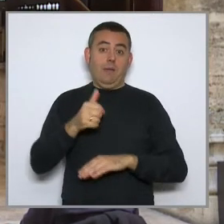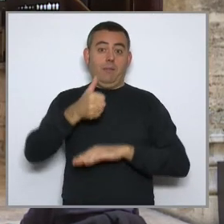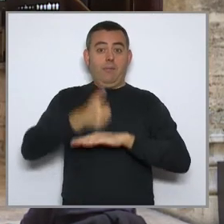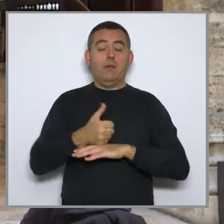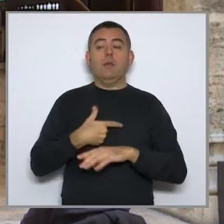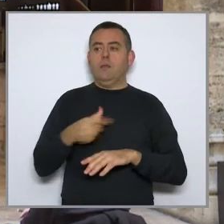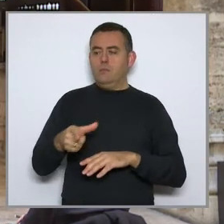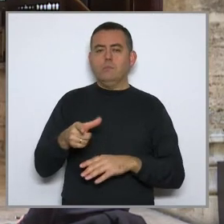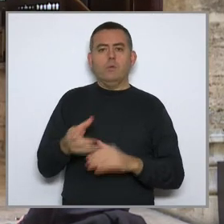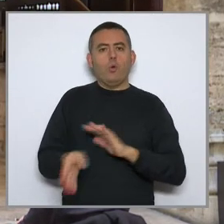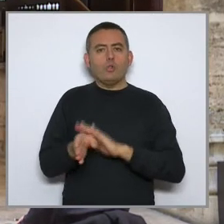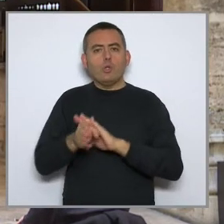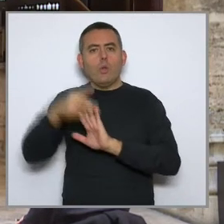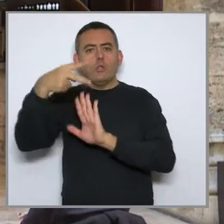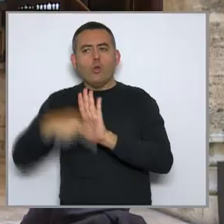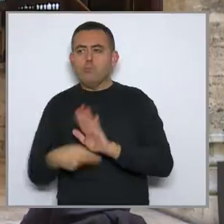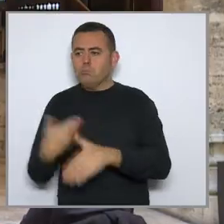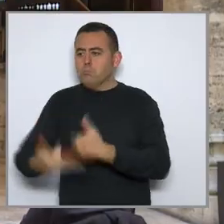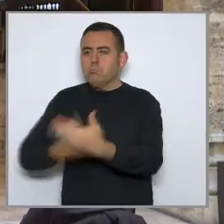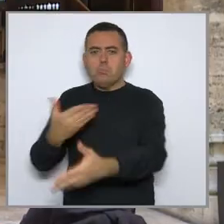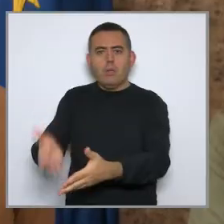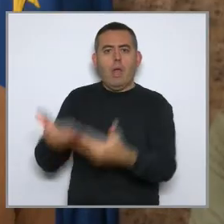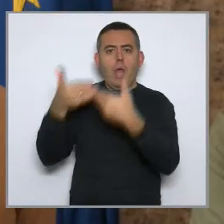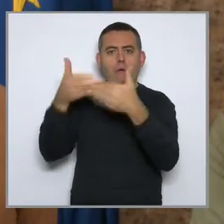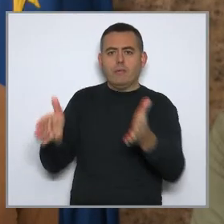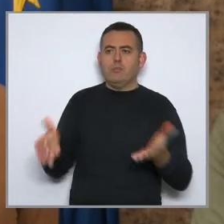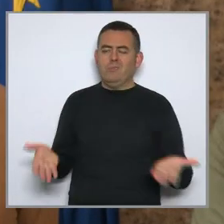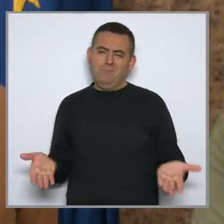resultava coherent.